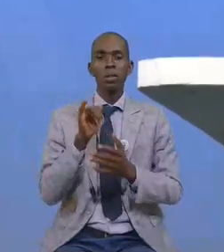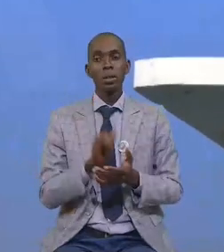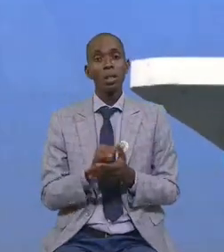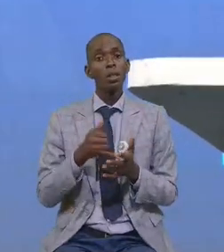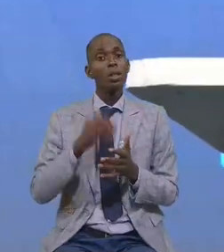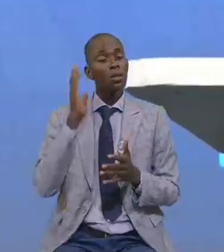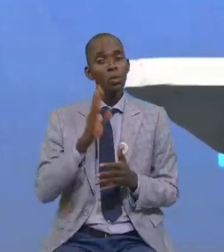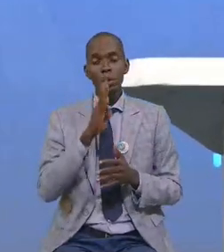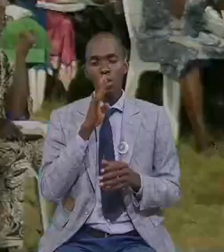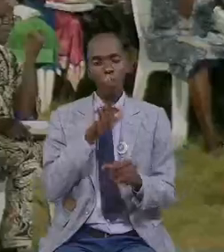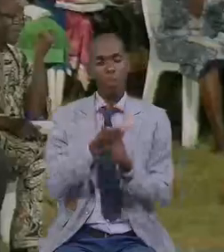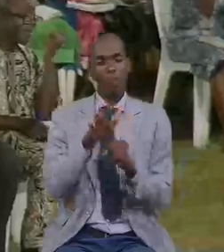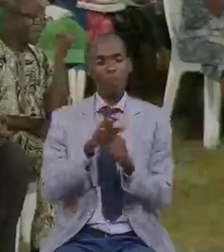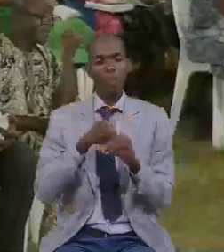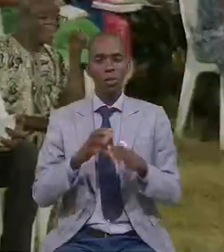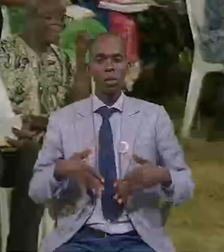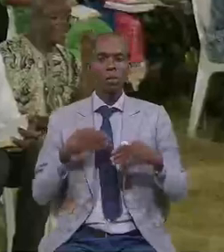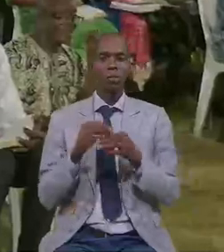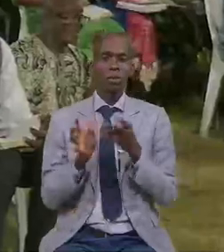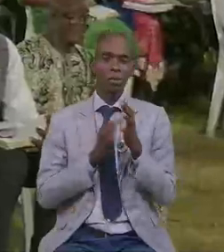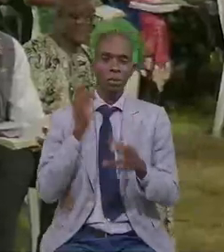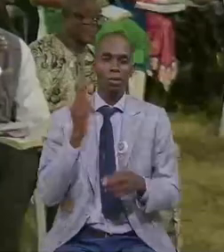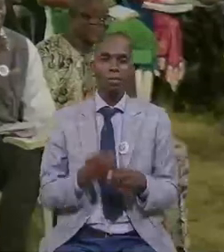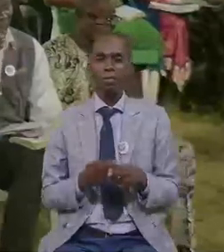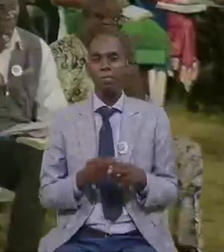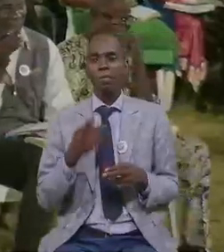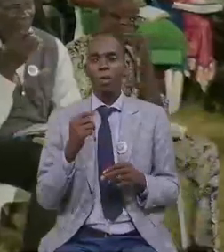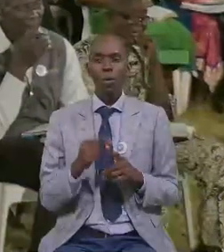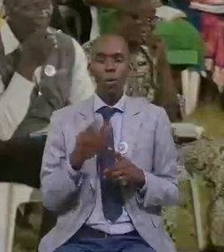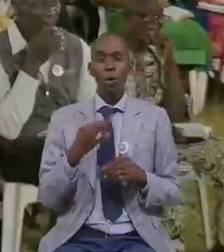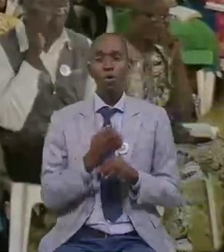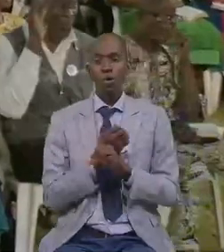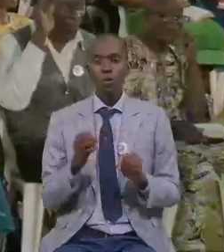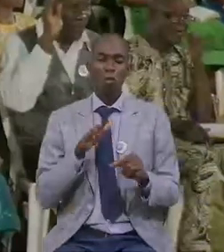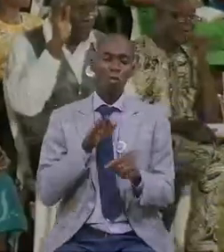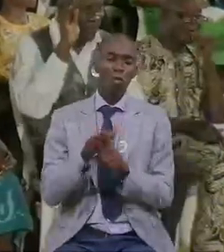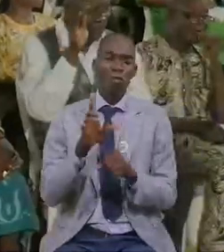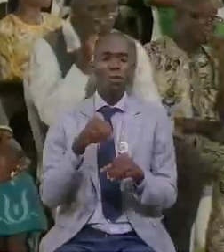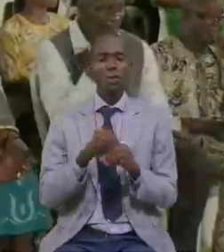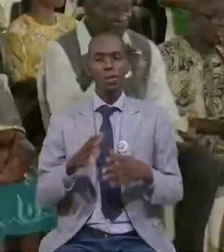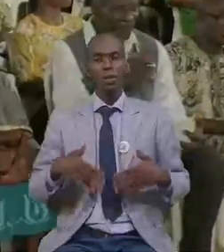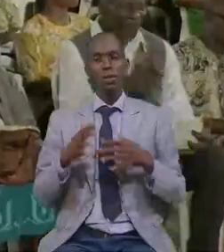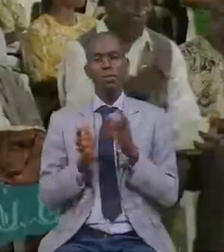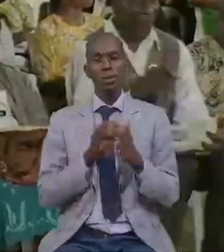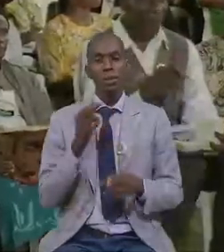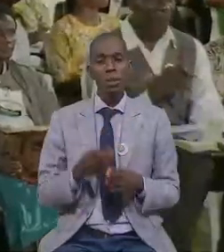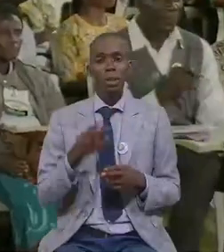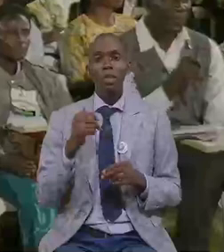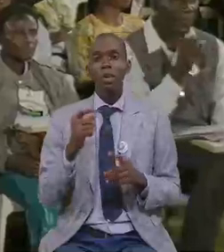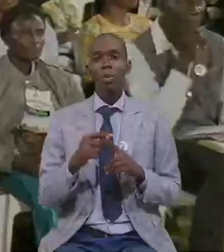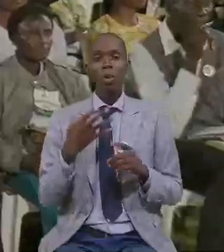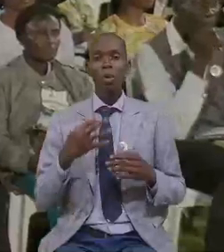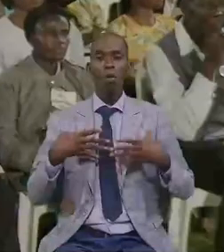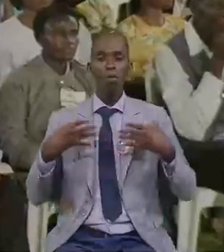sera accompli dans votre vie. La parole du salut accomplie dans votre vie. La parole de